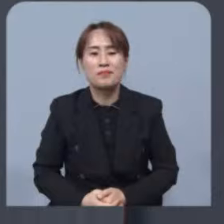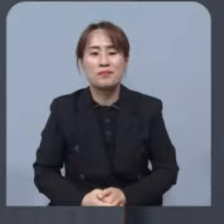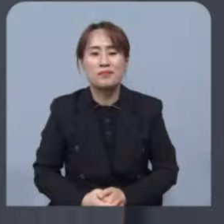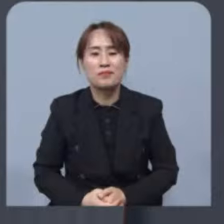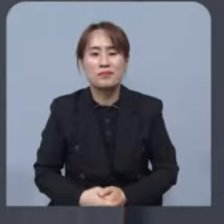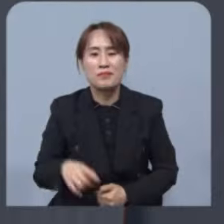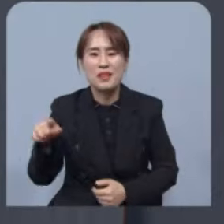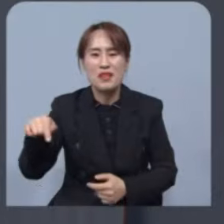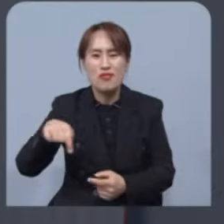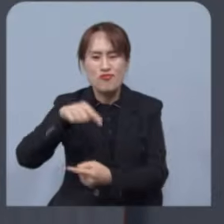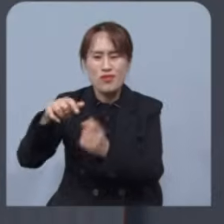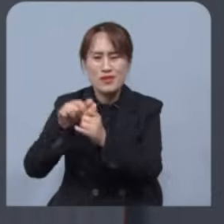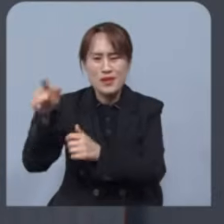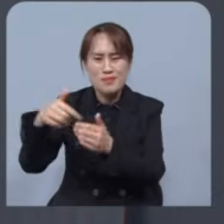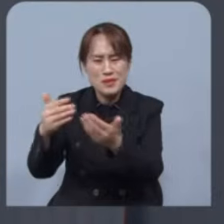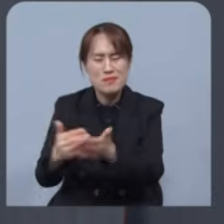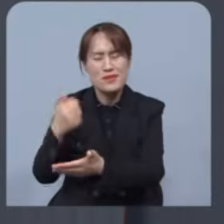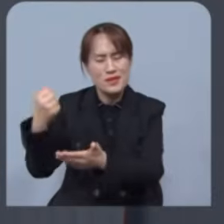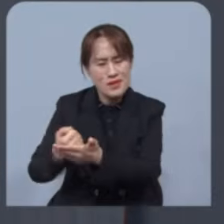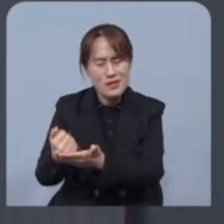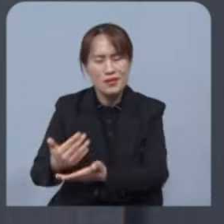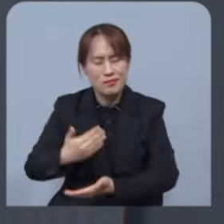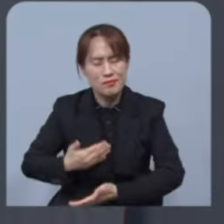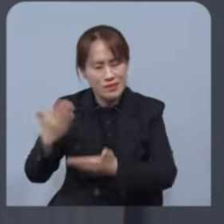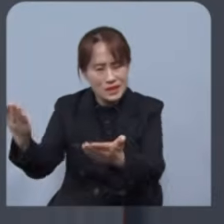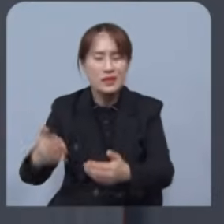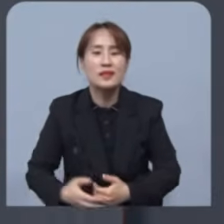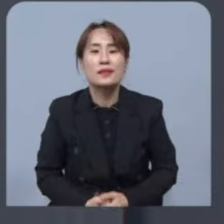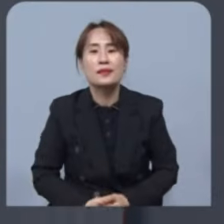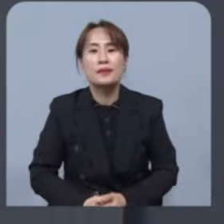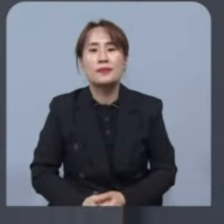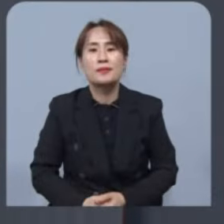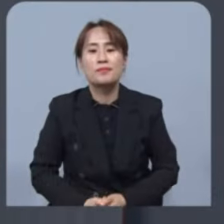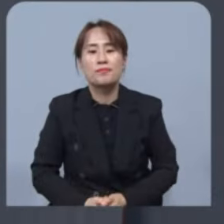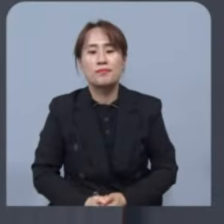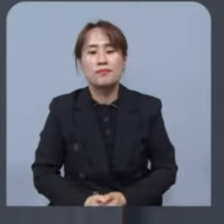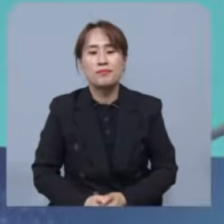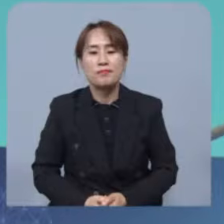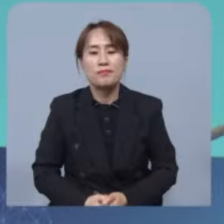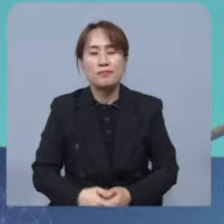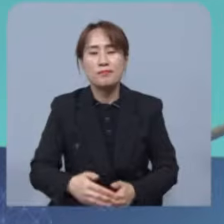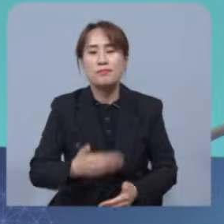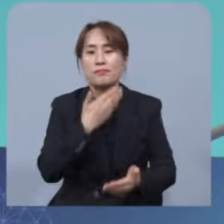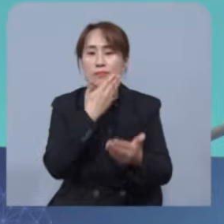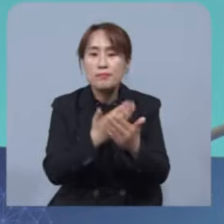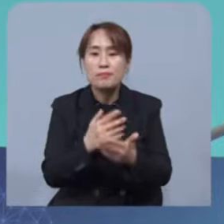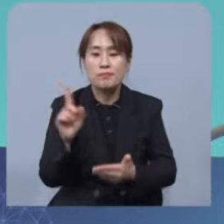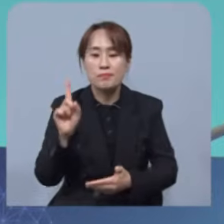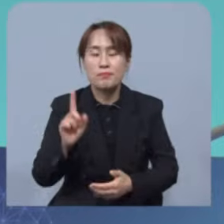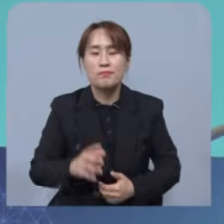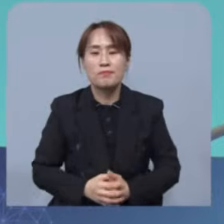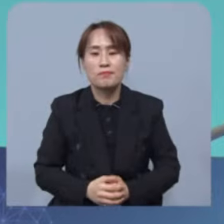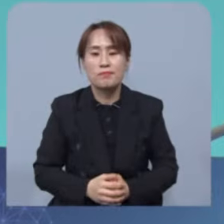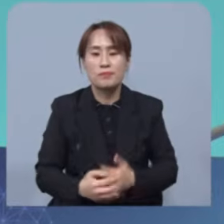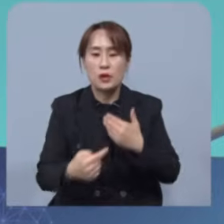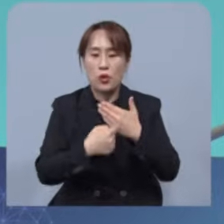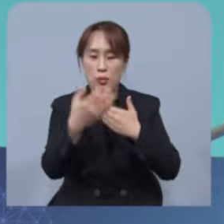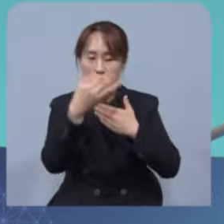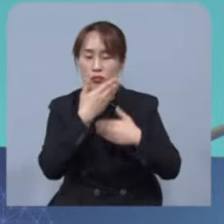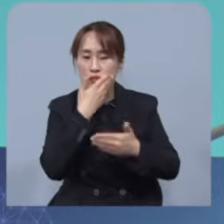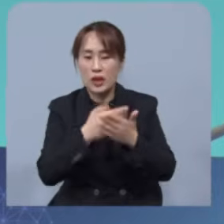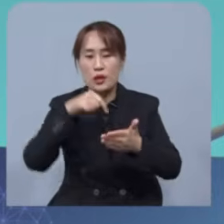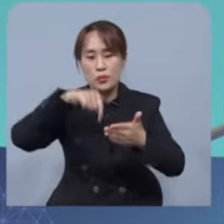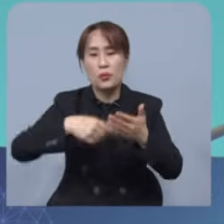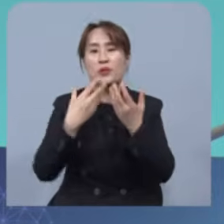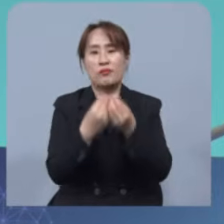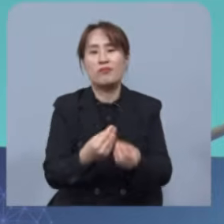집행부에 강력하게 좀 아쉬움을 전합니다. 사실은 중요한 게 겉으로 보이는 게 아니라 속에